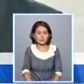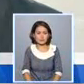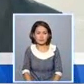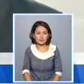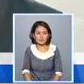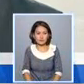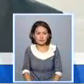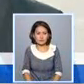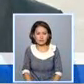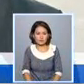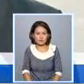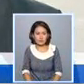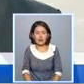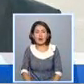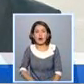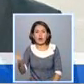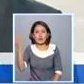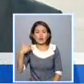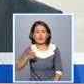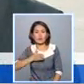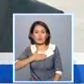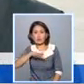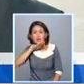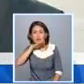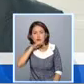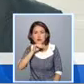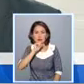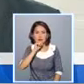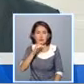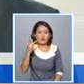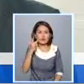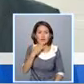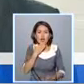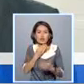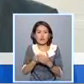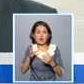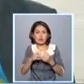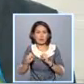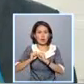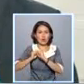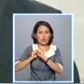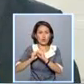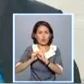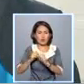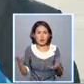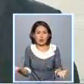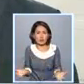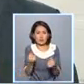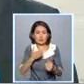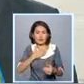дейміз, Есім ханның ескі жолы дейміз, Тәуке ханның жеті жарықсы дейміз. Ал бүгінгі таңда бәріміз мақтанып